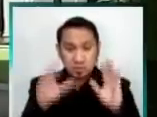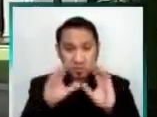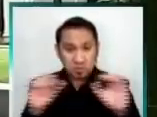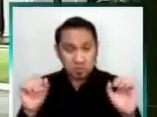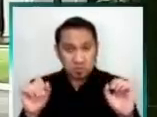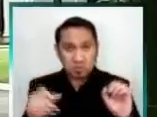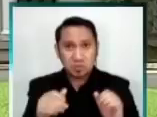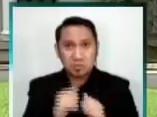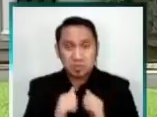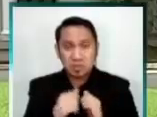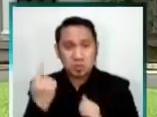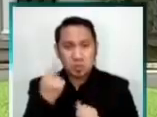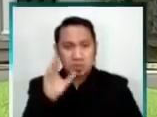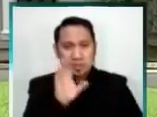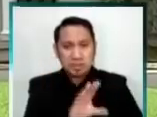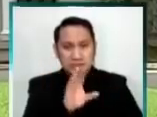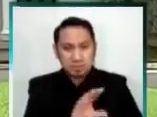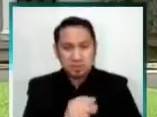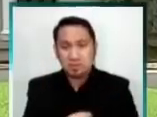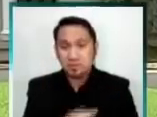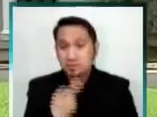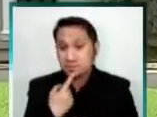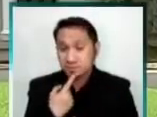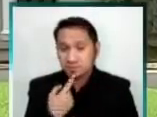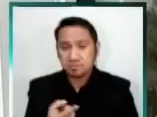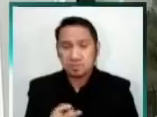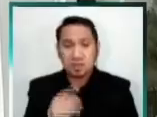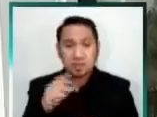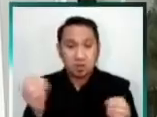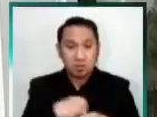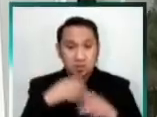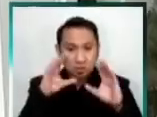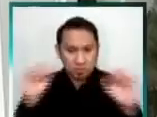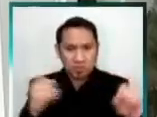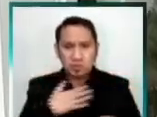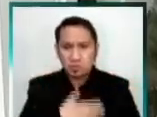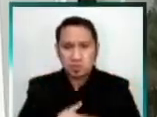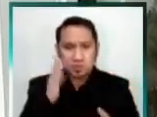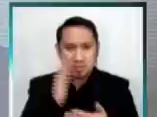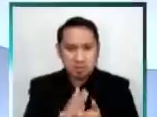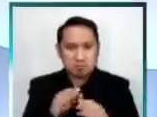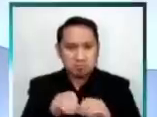basihang chismis. Nakiusap din ng Malacañang na itigil na ang pagkakalat ng kasinungalingan.